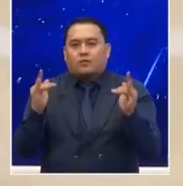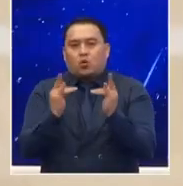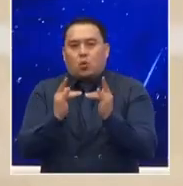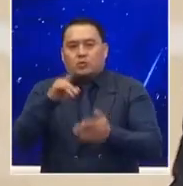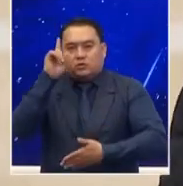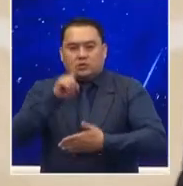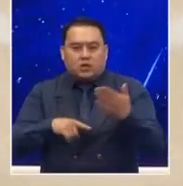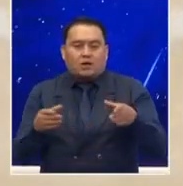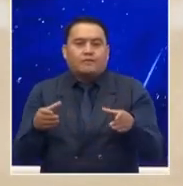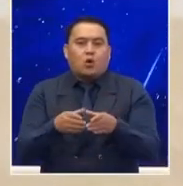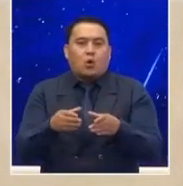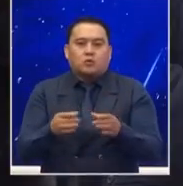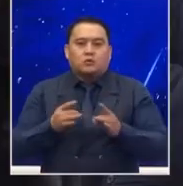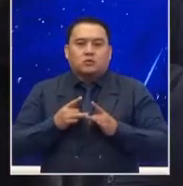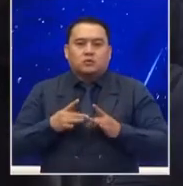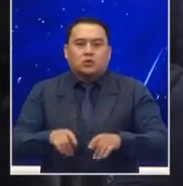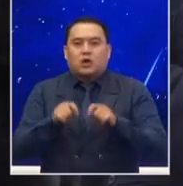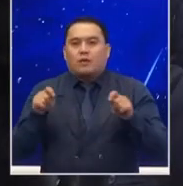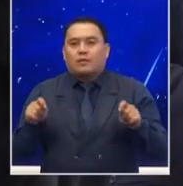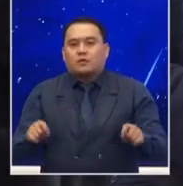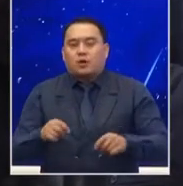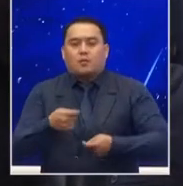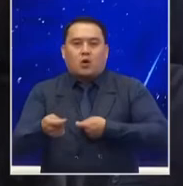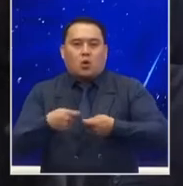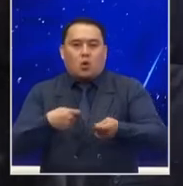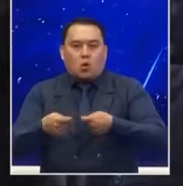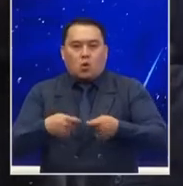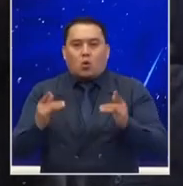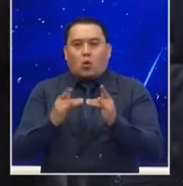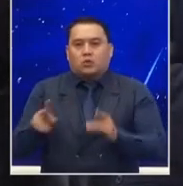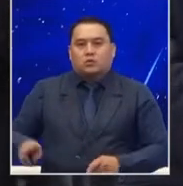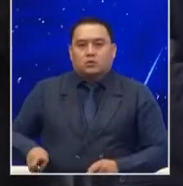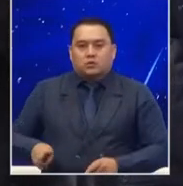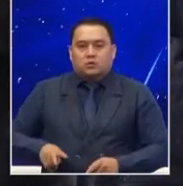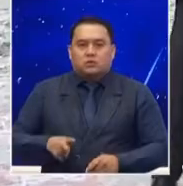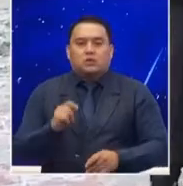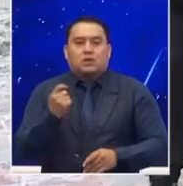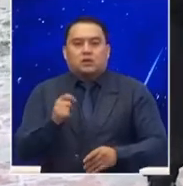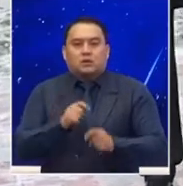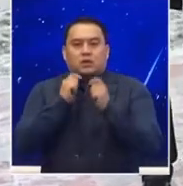Сенімнен шықты. Салтанатты шарада құрылыс компаниясы басшысы колледж директорына нысанды табыстады.